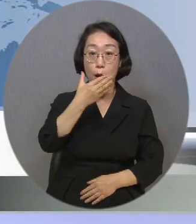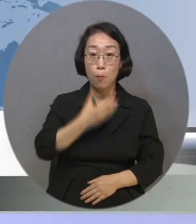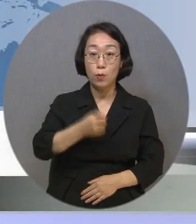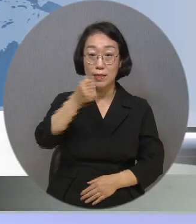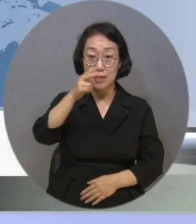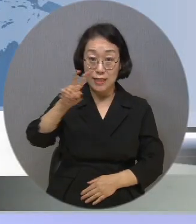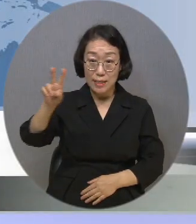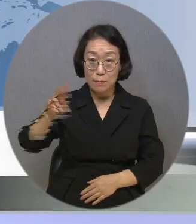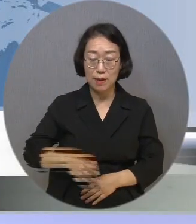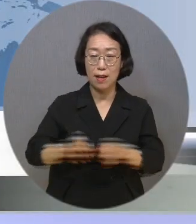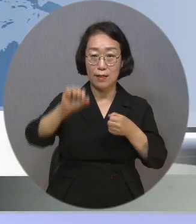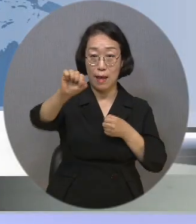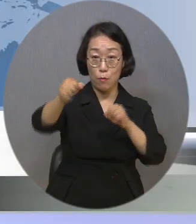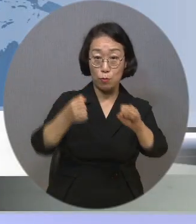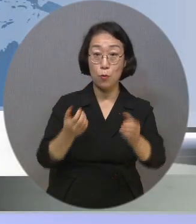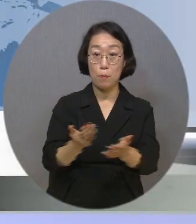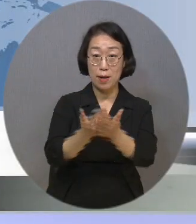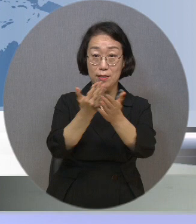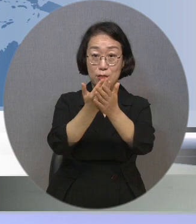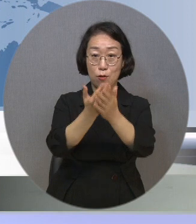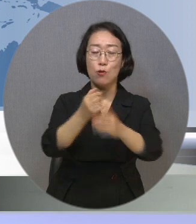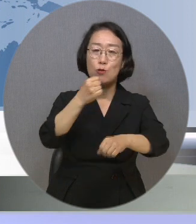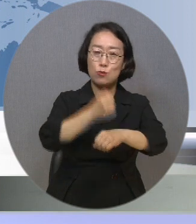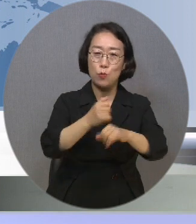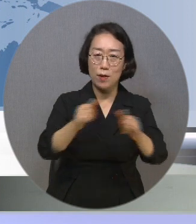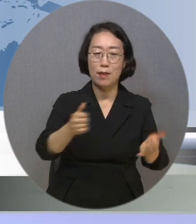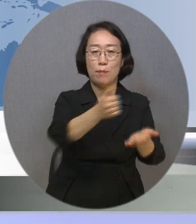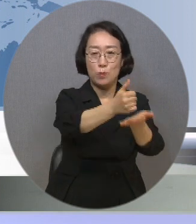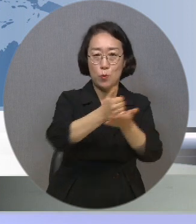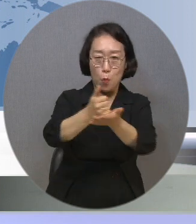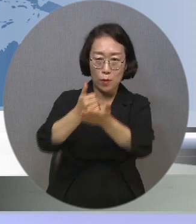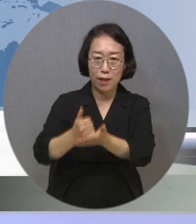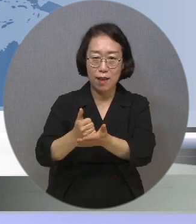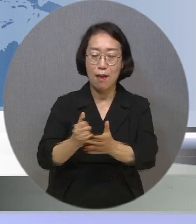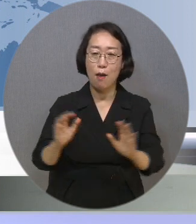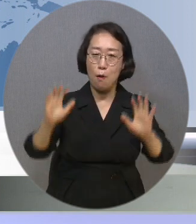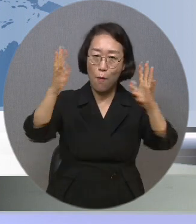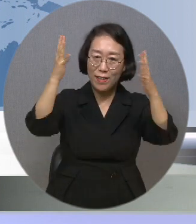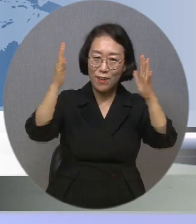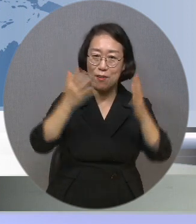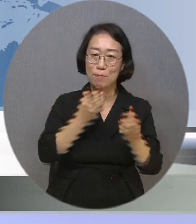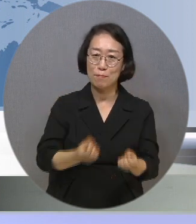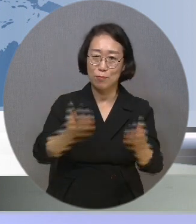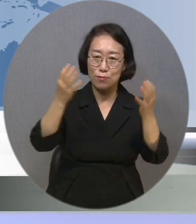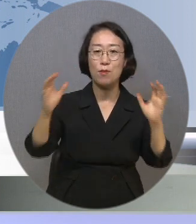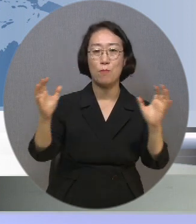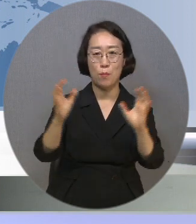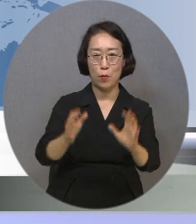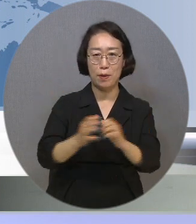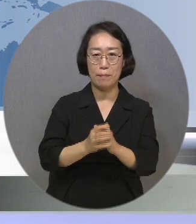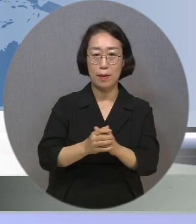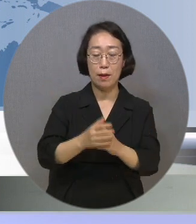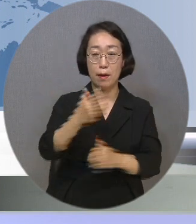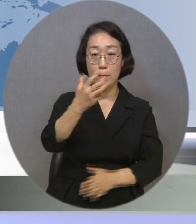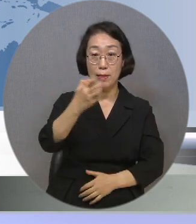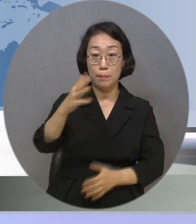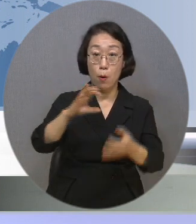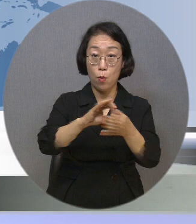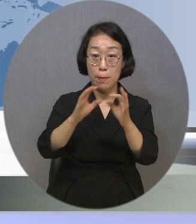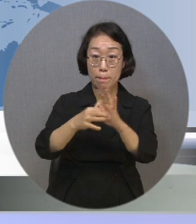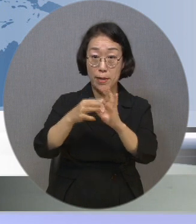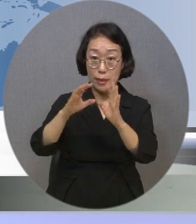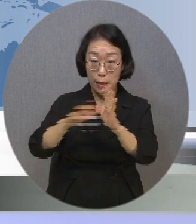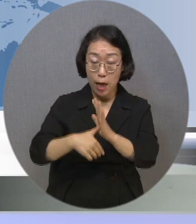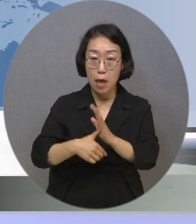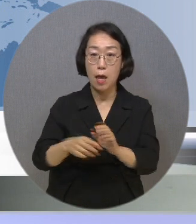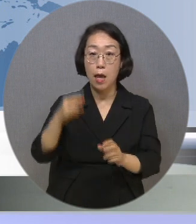복지TV가 태권도 발전을 이끈 주역들을 초대하고 환영 행사를 열었습니다. 88올림픽 당시 미국